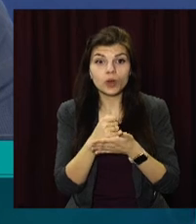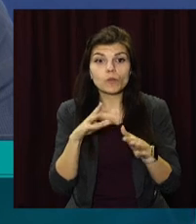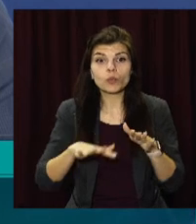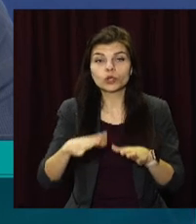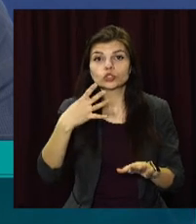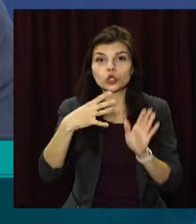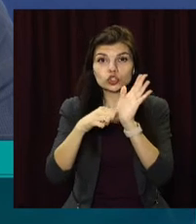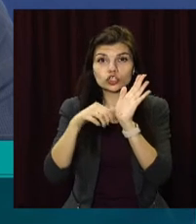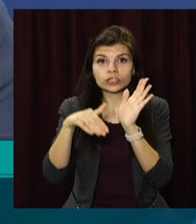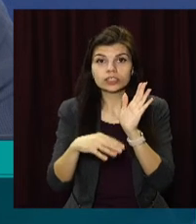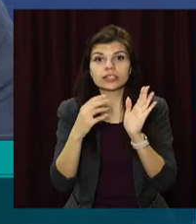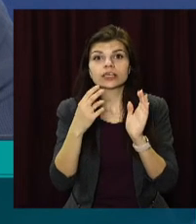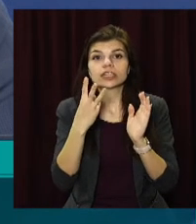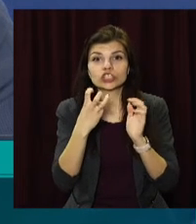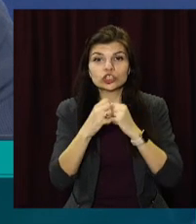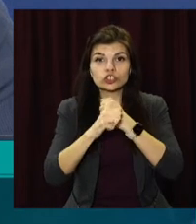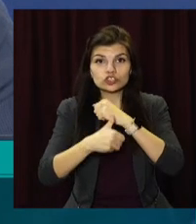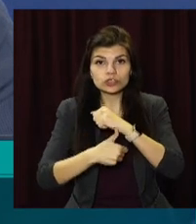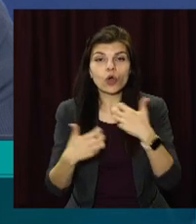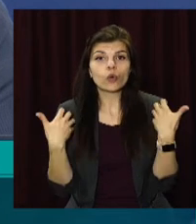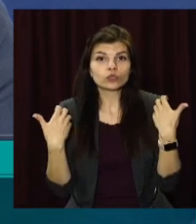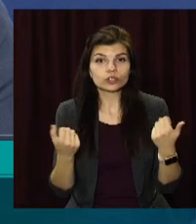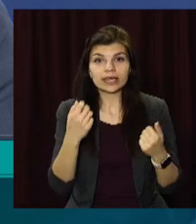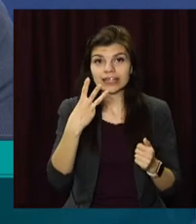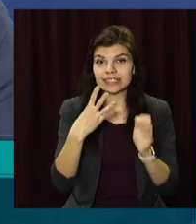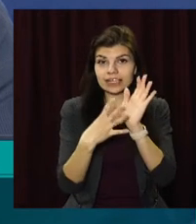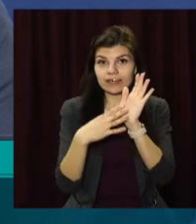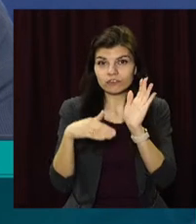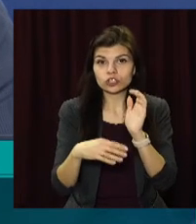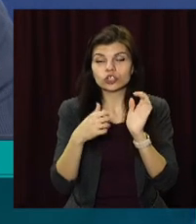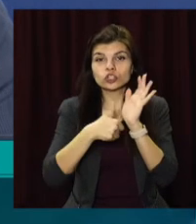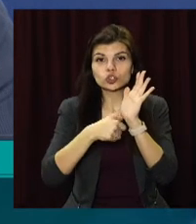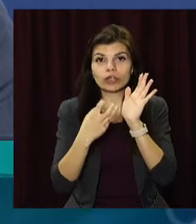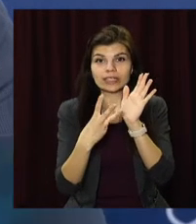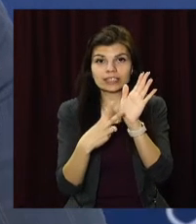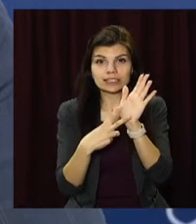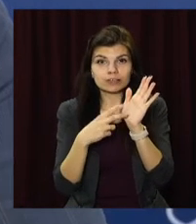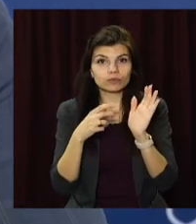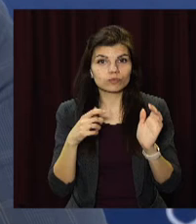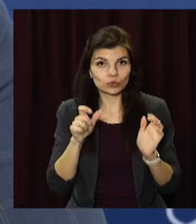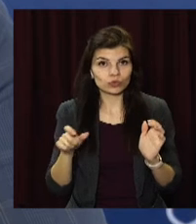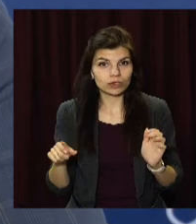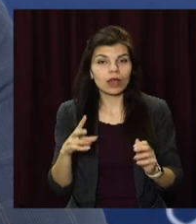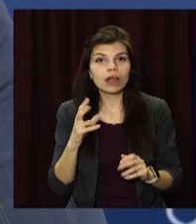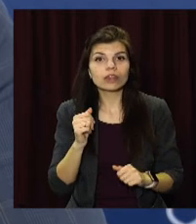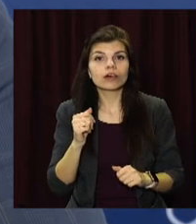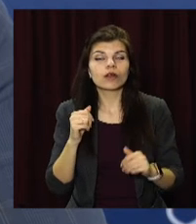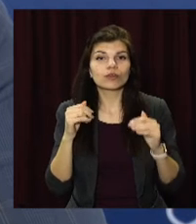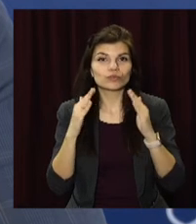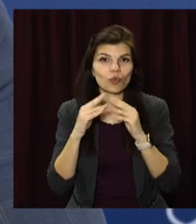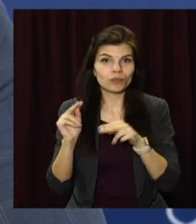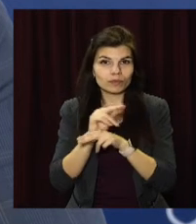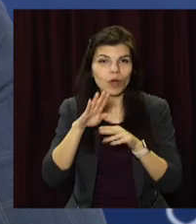місту 46 316. Одужали 39 637 пацієнтів. На амбулаторному лікуванні